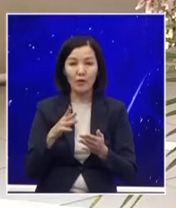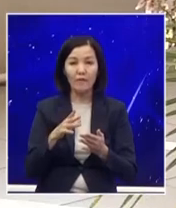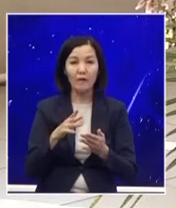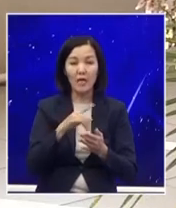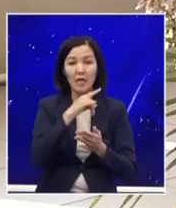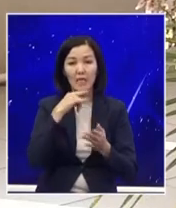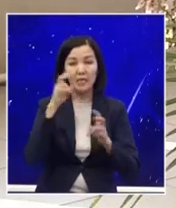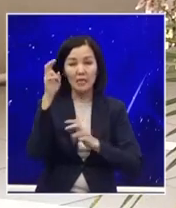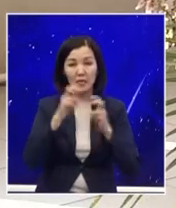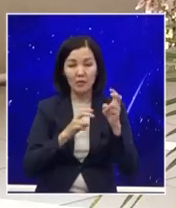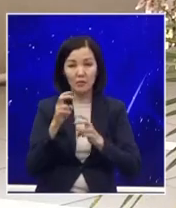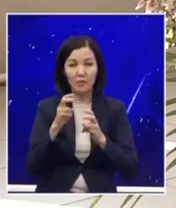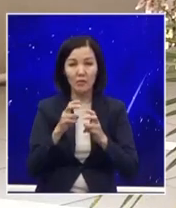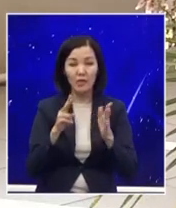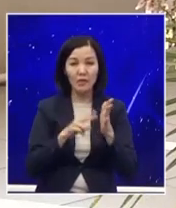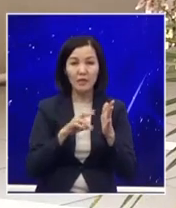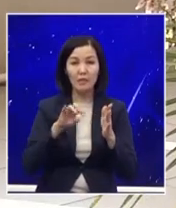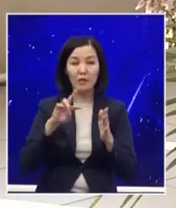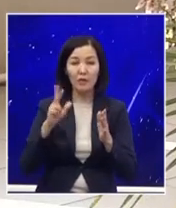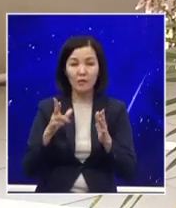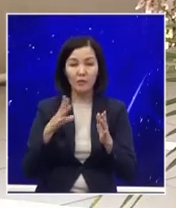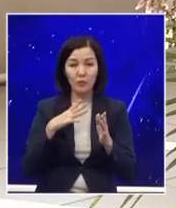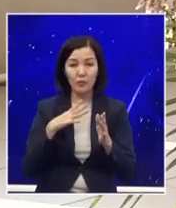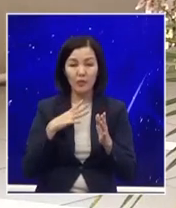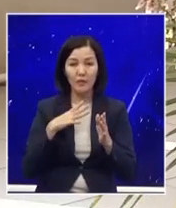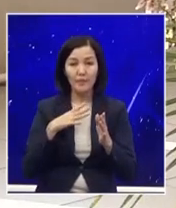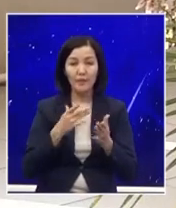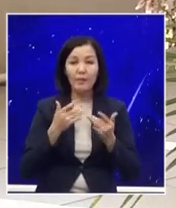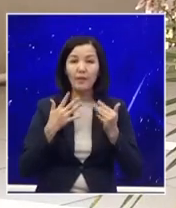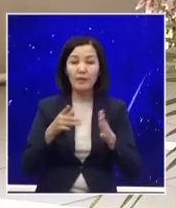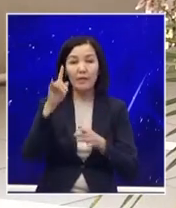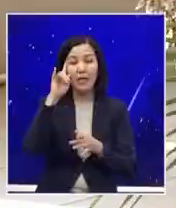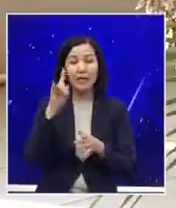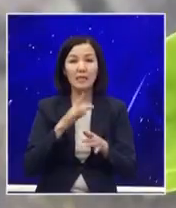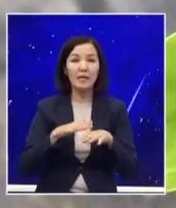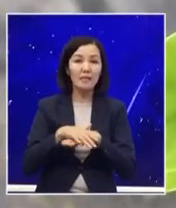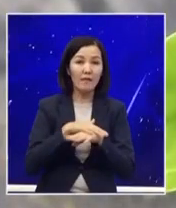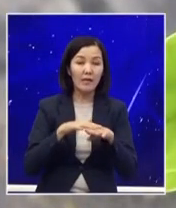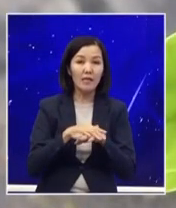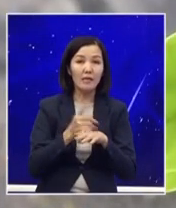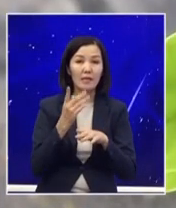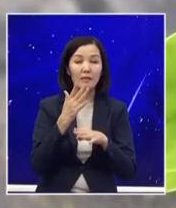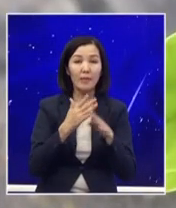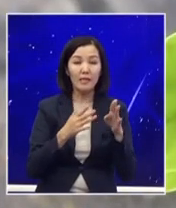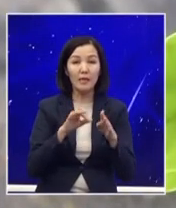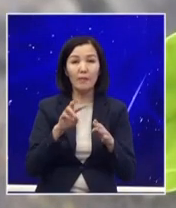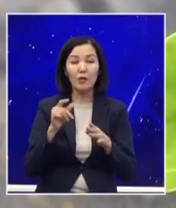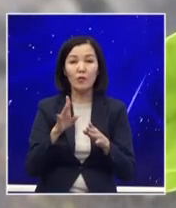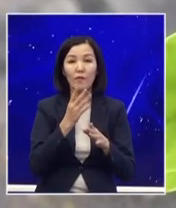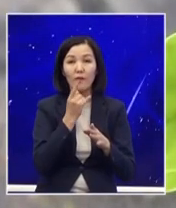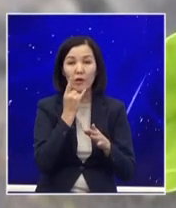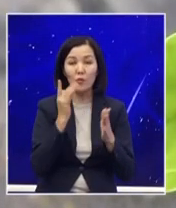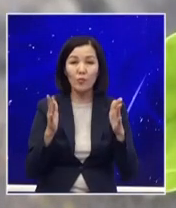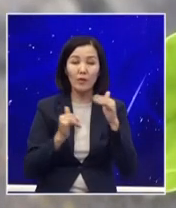заводов, их 8-7 миллионов штук. Поэтому при потребности казахстанского рынка 1,5 миллиона аккумуляторов,